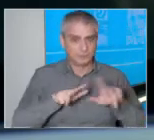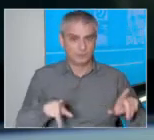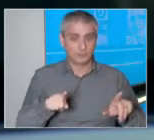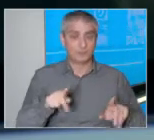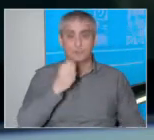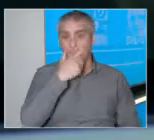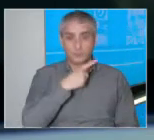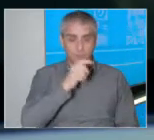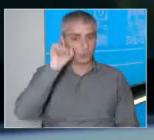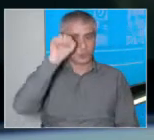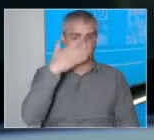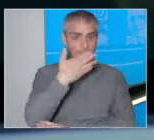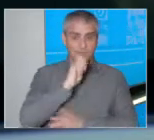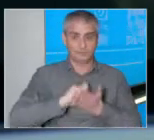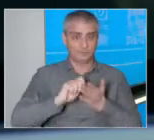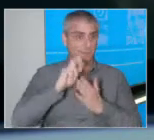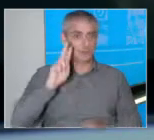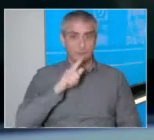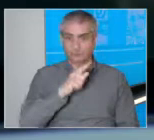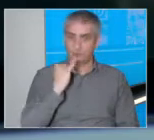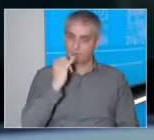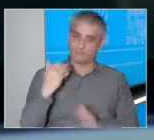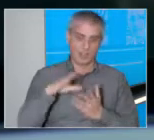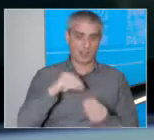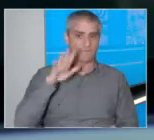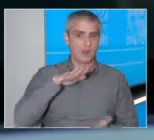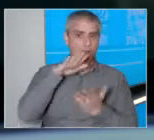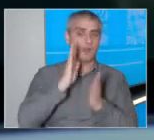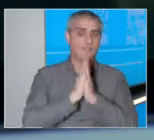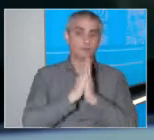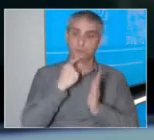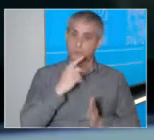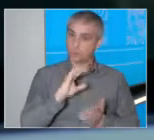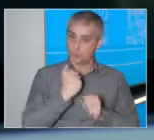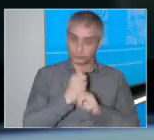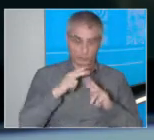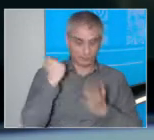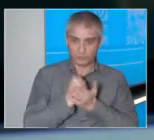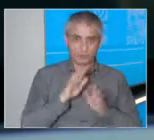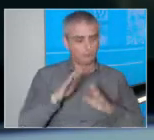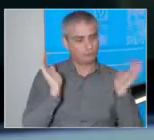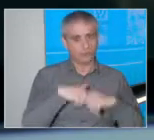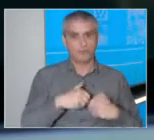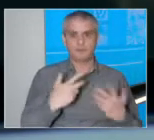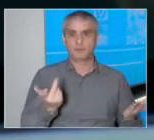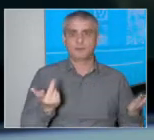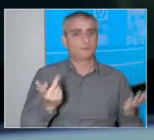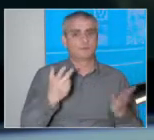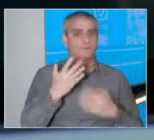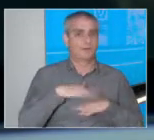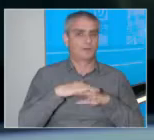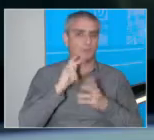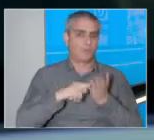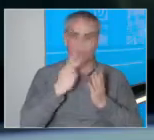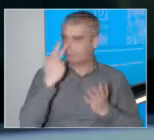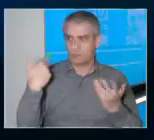שבה מנסור עבאס דופק בדלת במשרד של אילת שקד, מביא חבילה של בקשות ואומר לגברת, או שאת מאשרת אותם או שאין ממשלה, ואז גם הקריירה הפוליטית שלה הלכה, תסתכלו